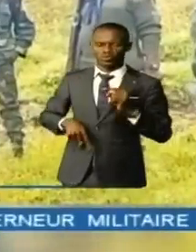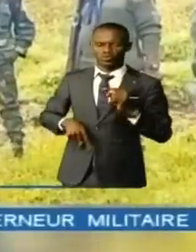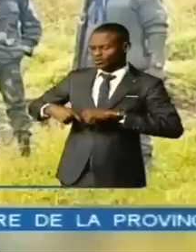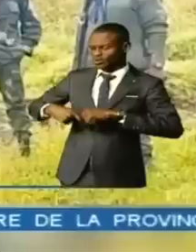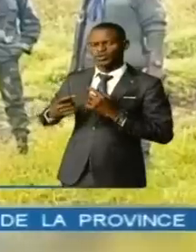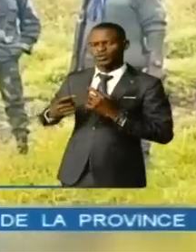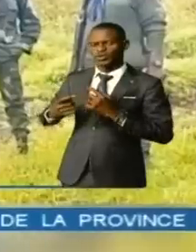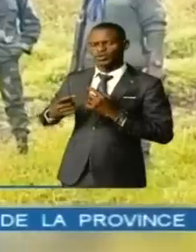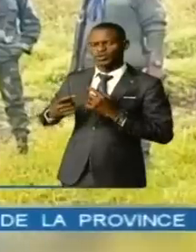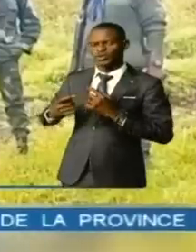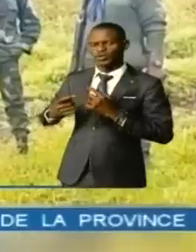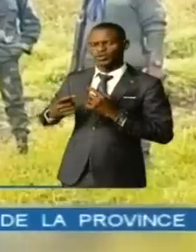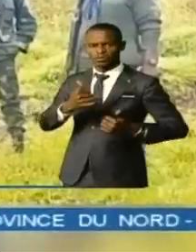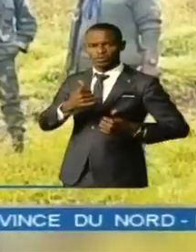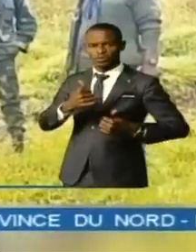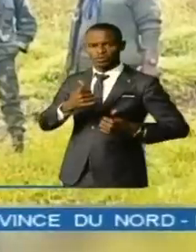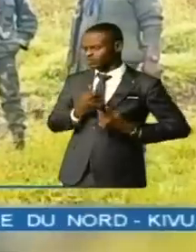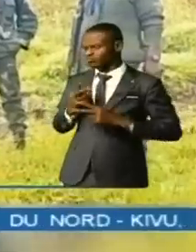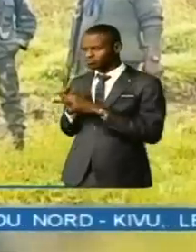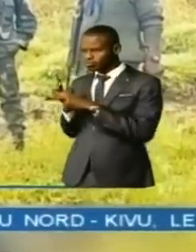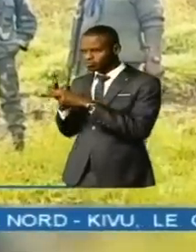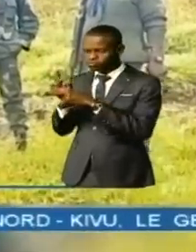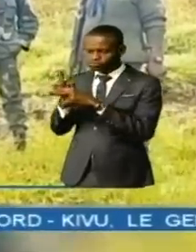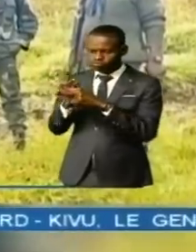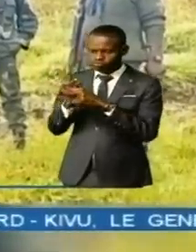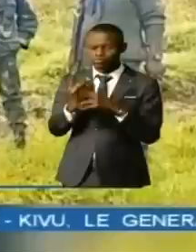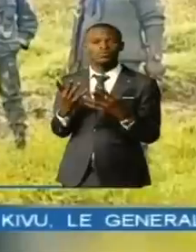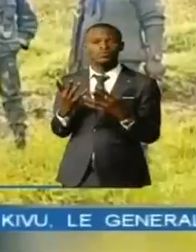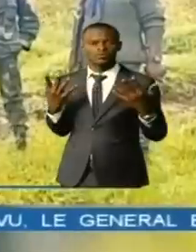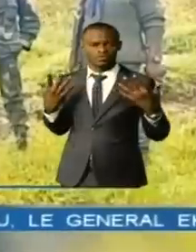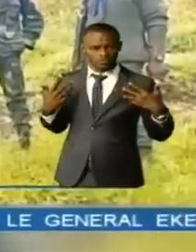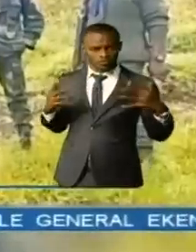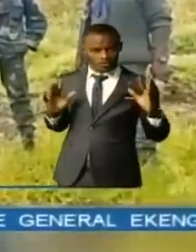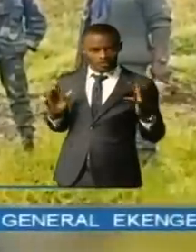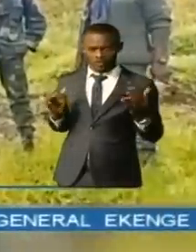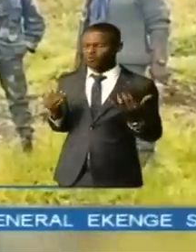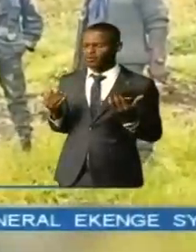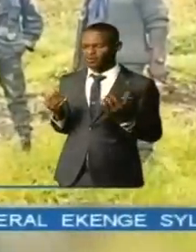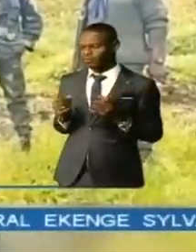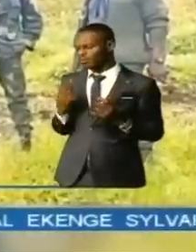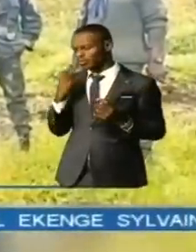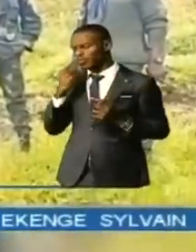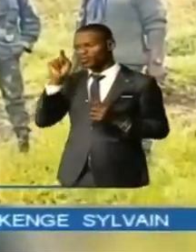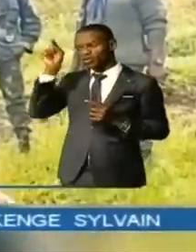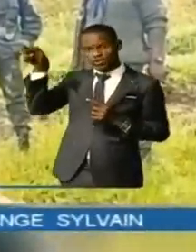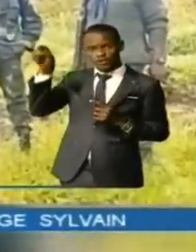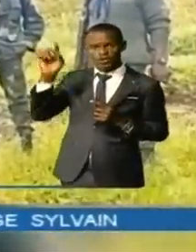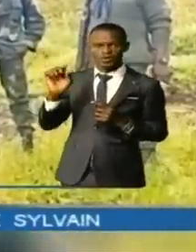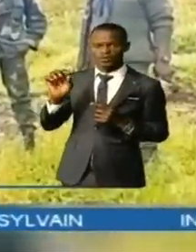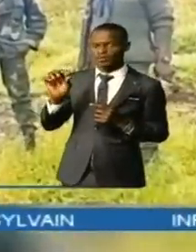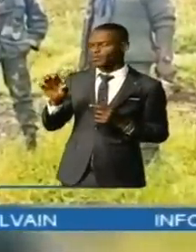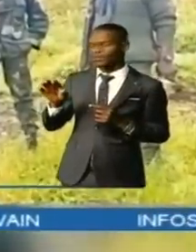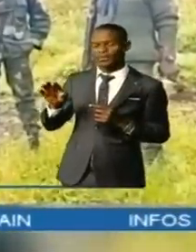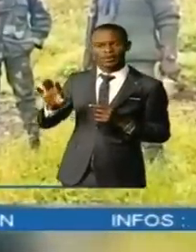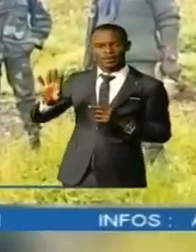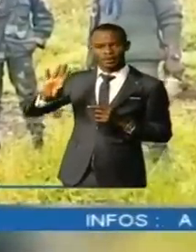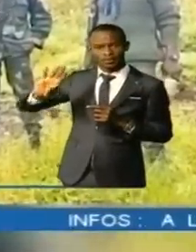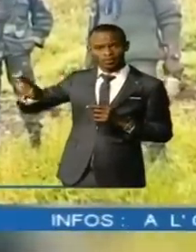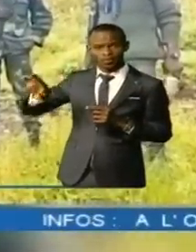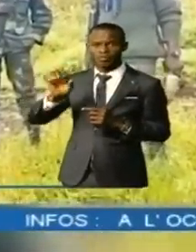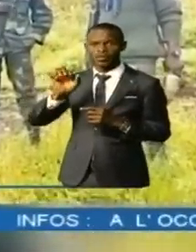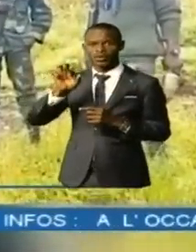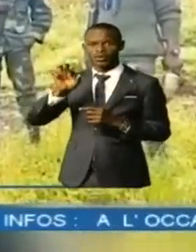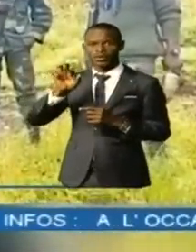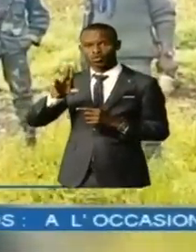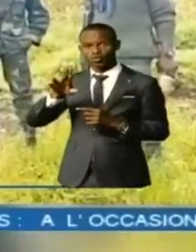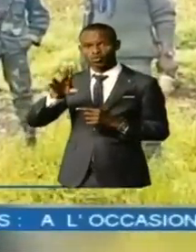de combat, deux patrouilles de combat plutôt, une qui est partie des Goma vers la place communale pour les trois antennes